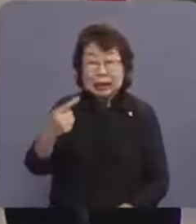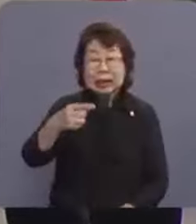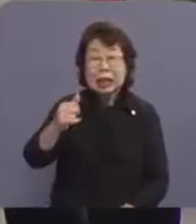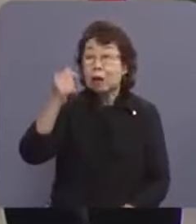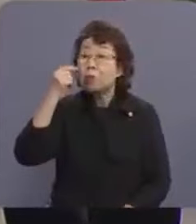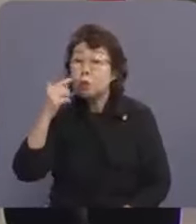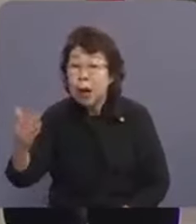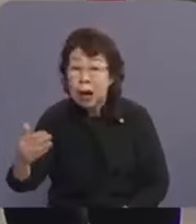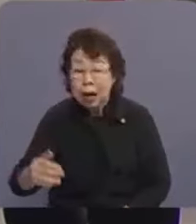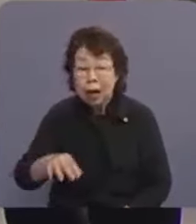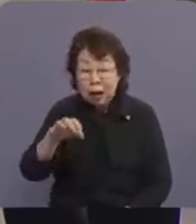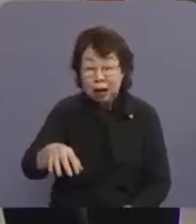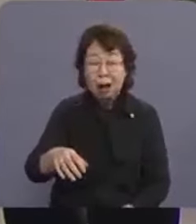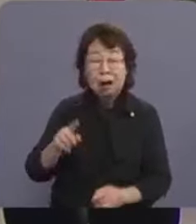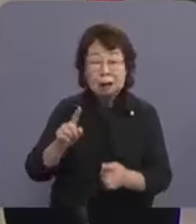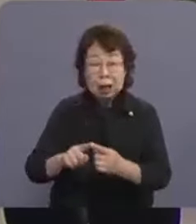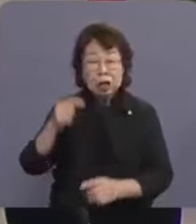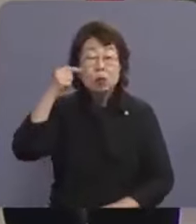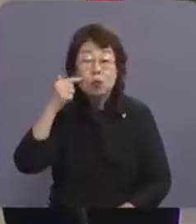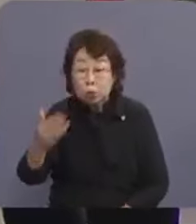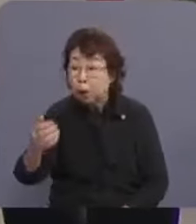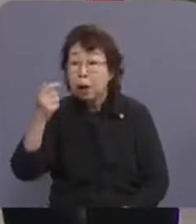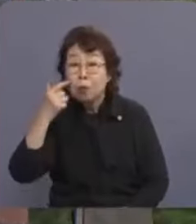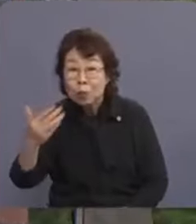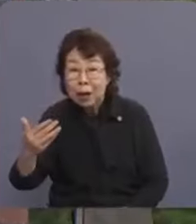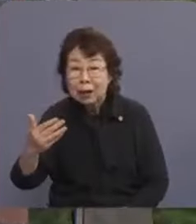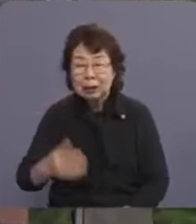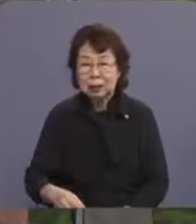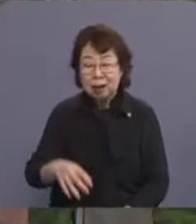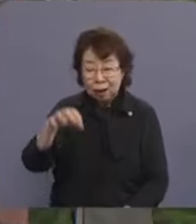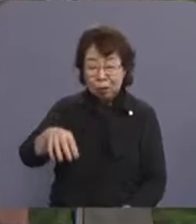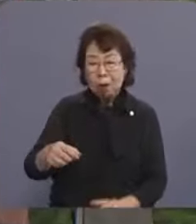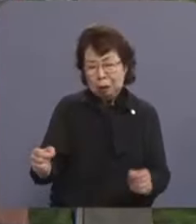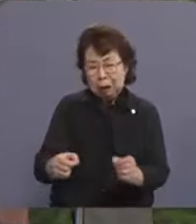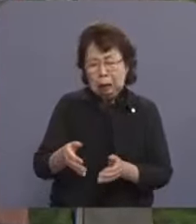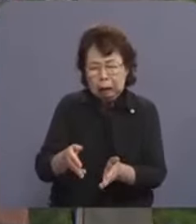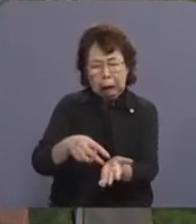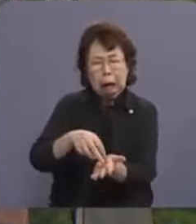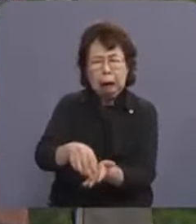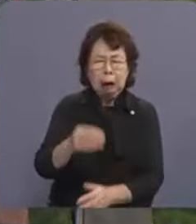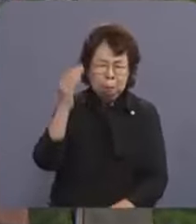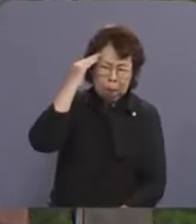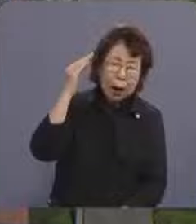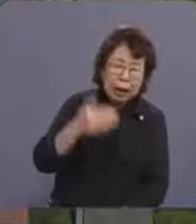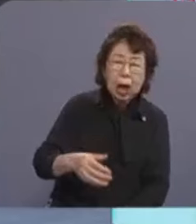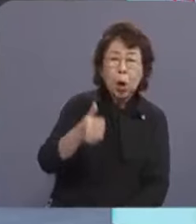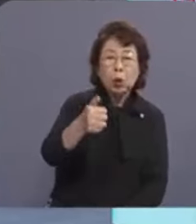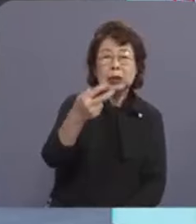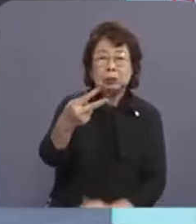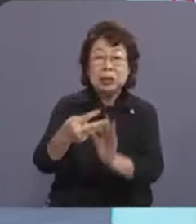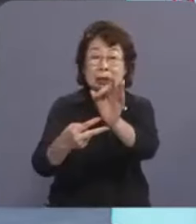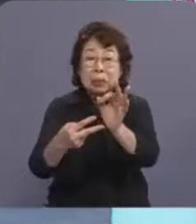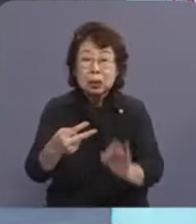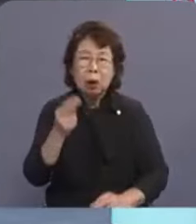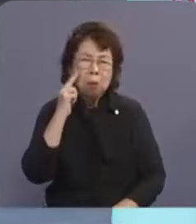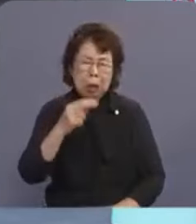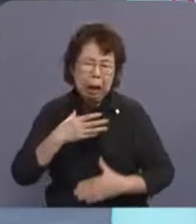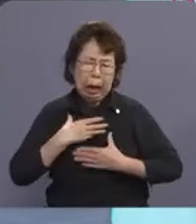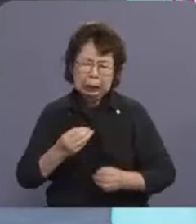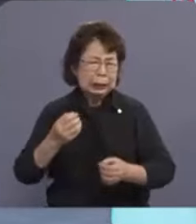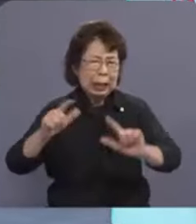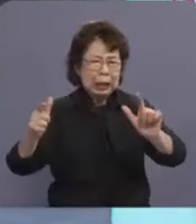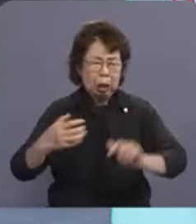대상으로 드라이브 스루에 대한 인식 조사도 버렸는데요 매장 부근의 보행 환경과 관련해서 52.9% 안전하지